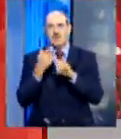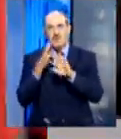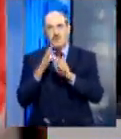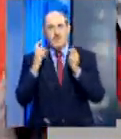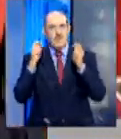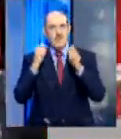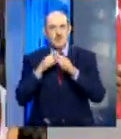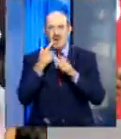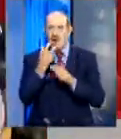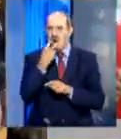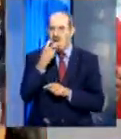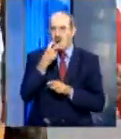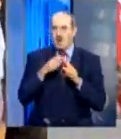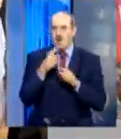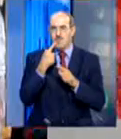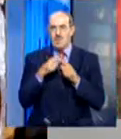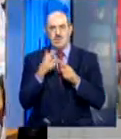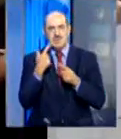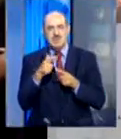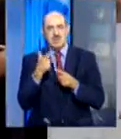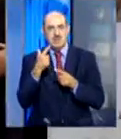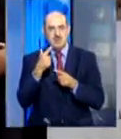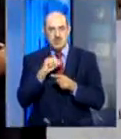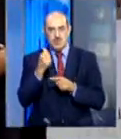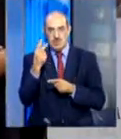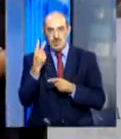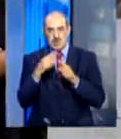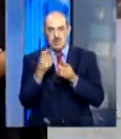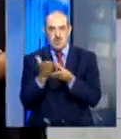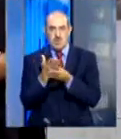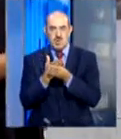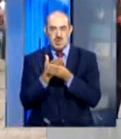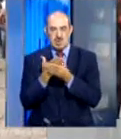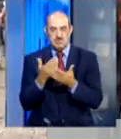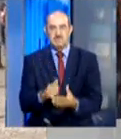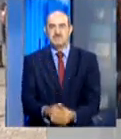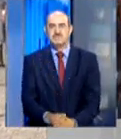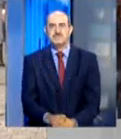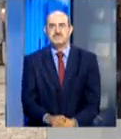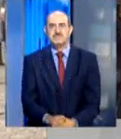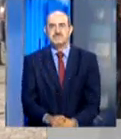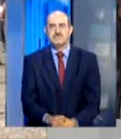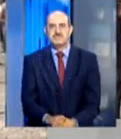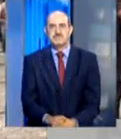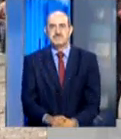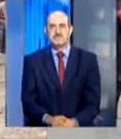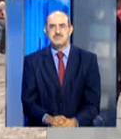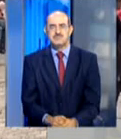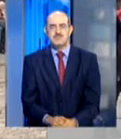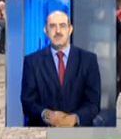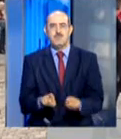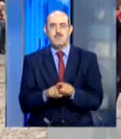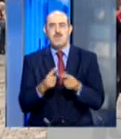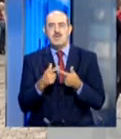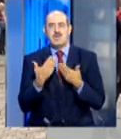بطولات أجدادهم في الذكرى الثانية بعد المئة لقضيتهم. الناس اللي ما كتعرفش الريف ولا القضية ديال